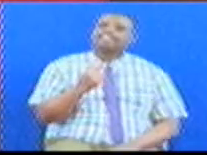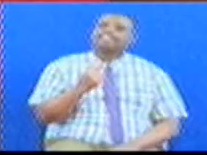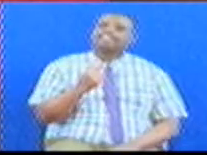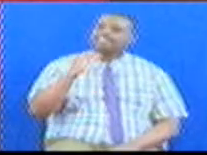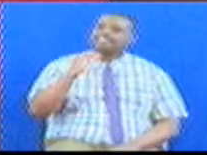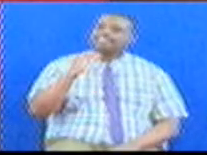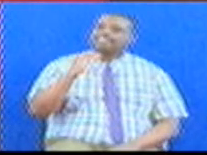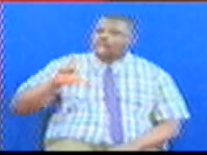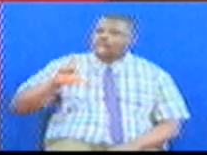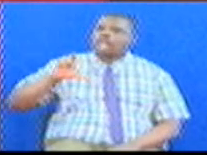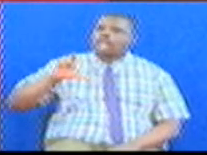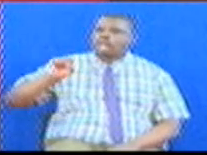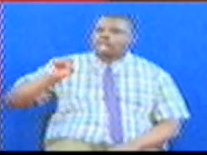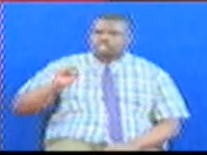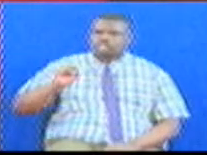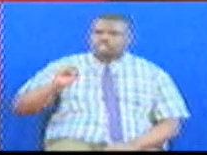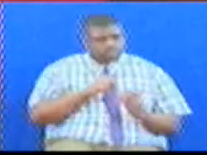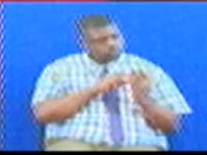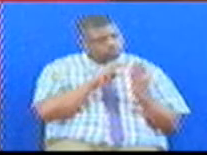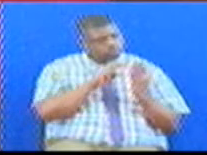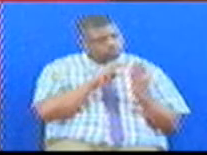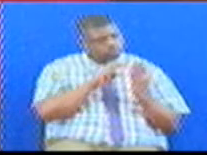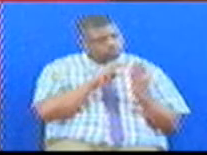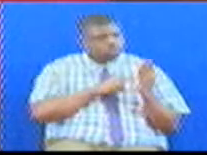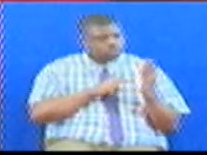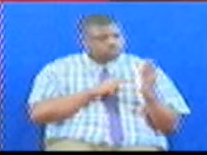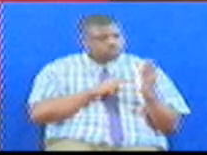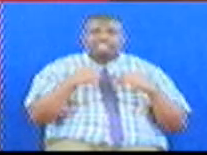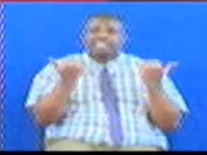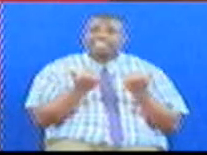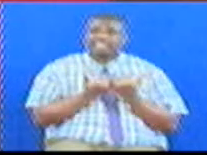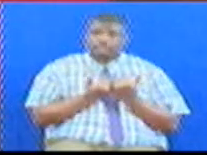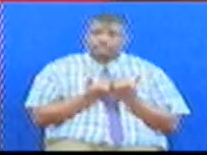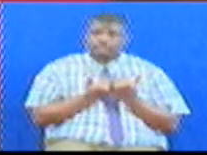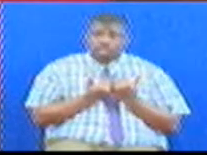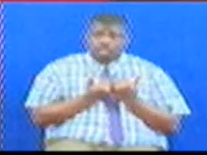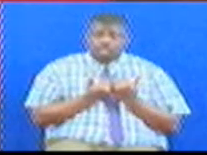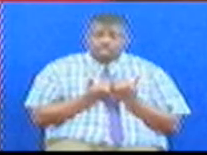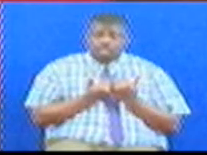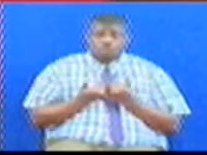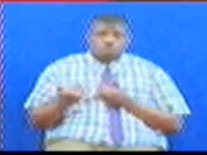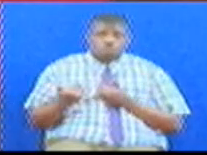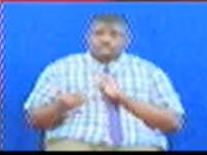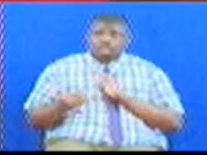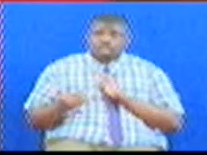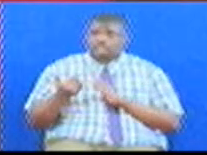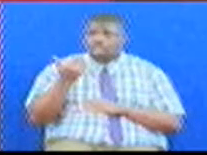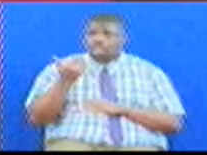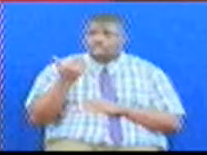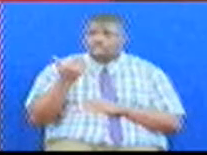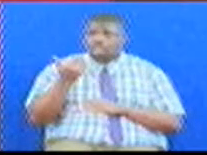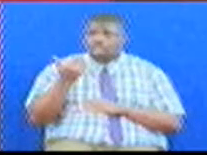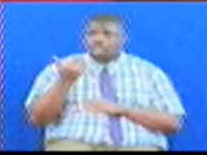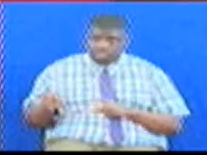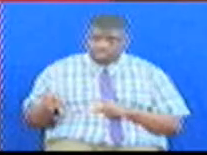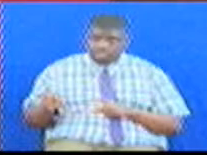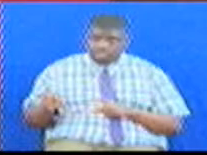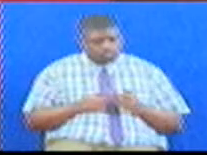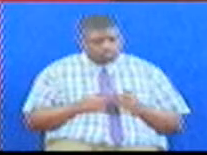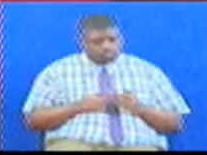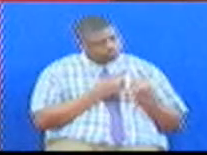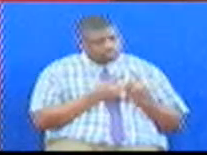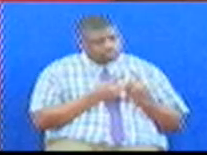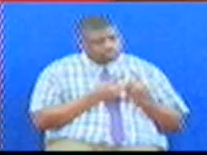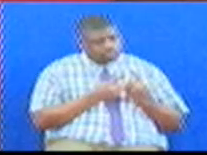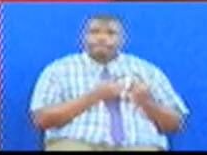lilikuwa limetoka kwa ajili ya kuzungumzia mabadiliko ya sheria mbalimbali ambazo leo